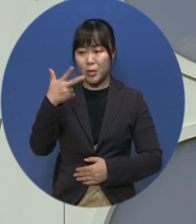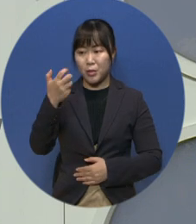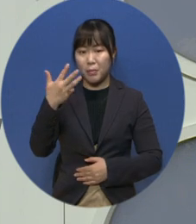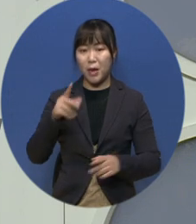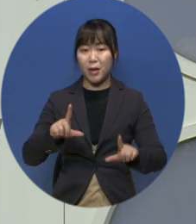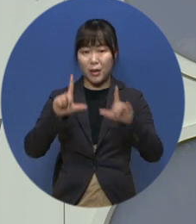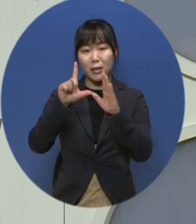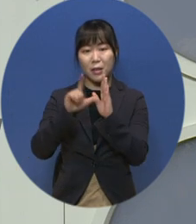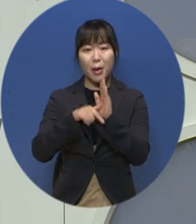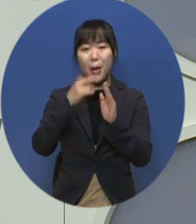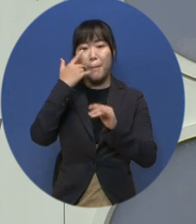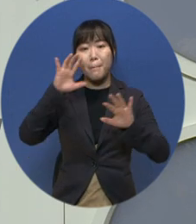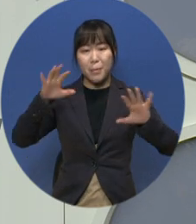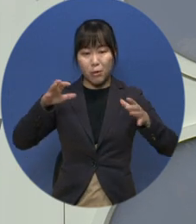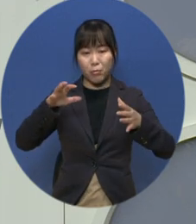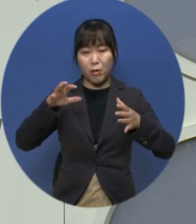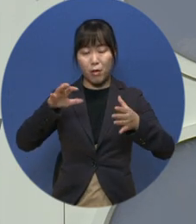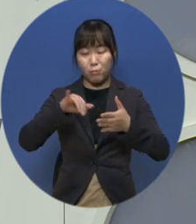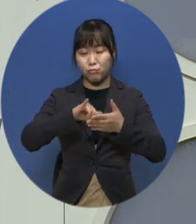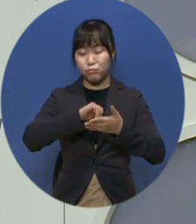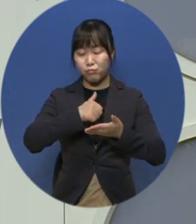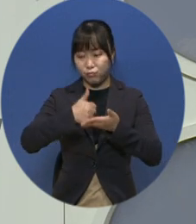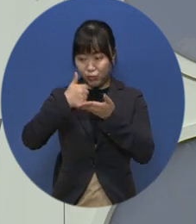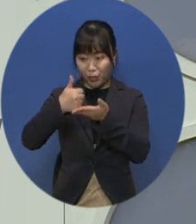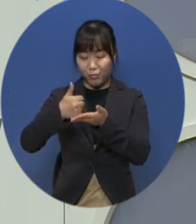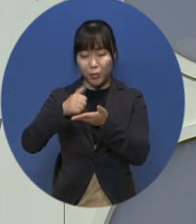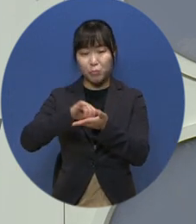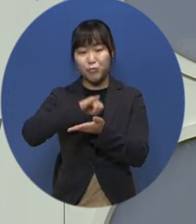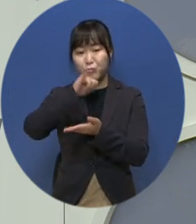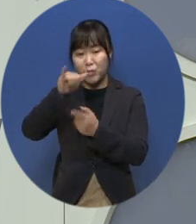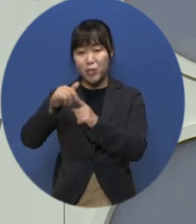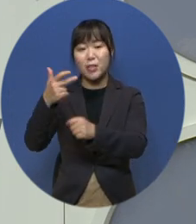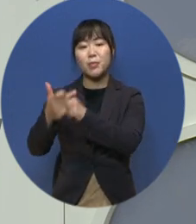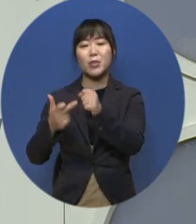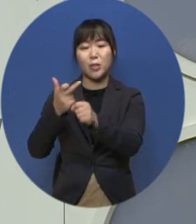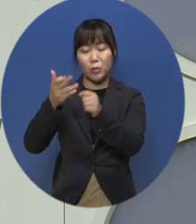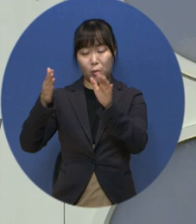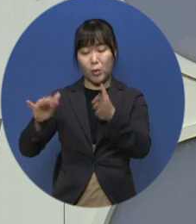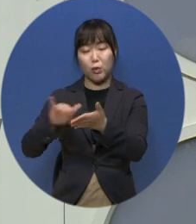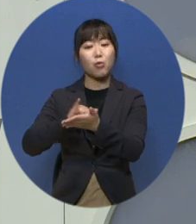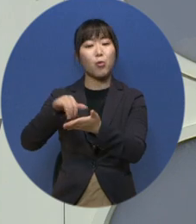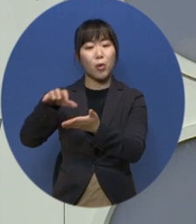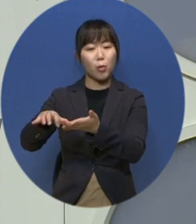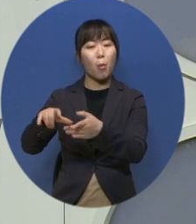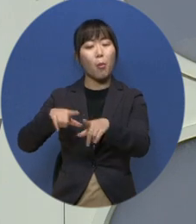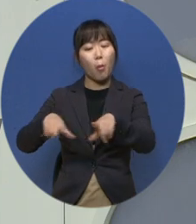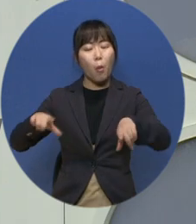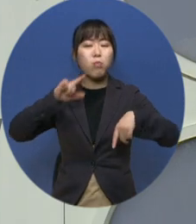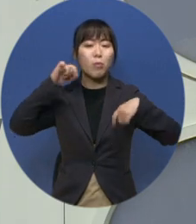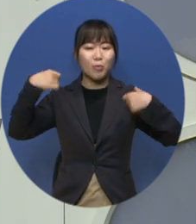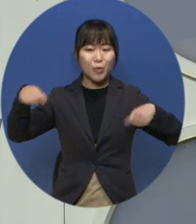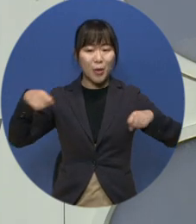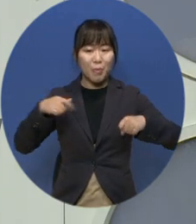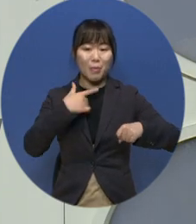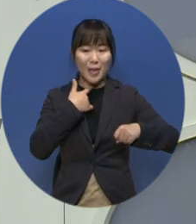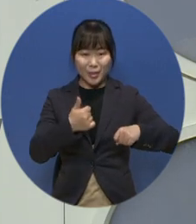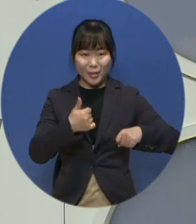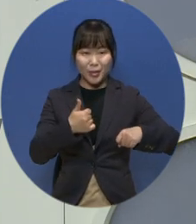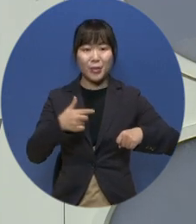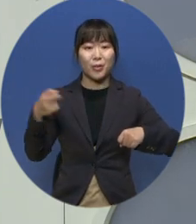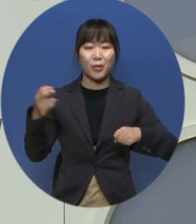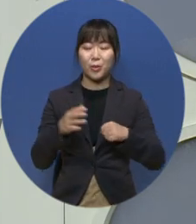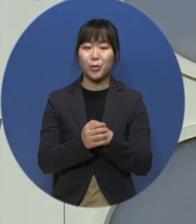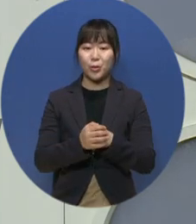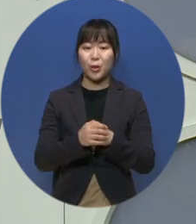이제 미국에 초청을 받아서 가서 17년 동안 뉴욕에서 주로 이제 공연을 했고 그 다음에